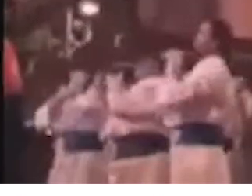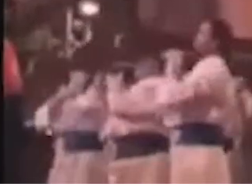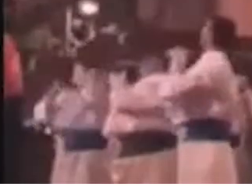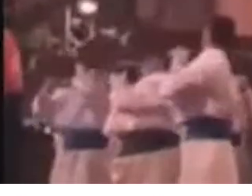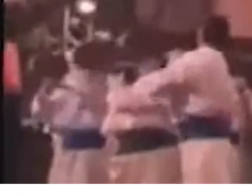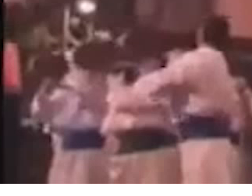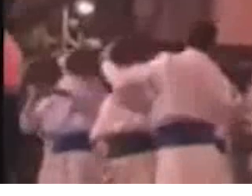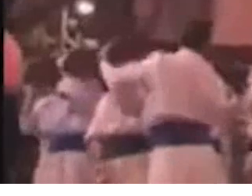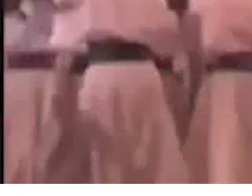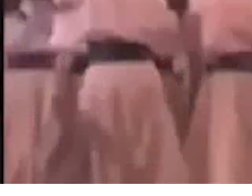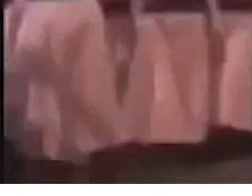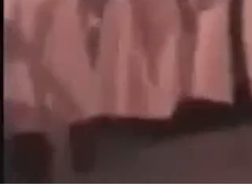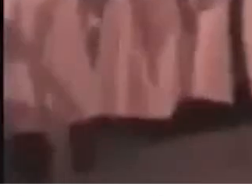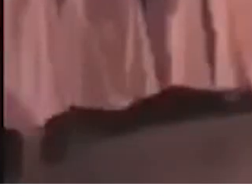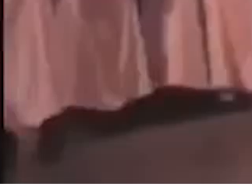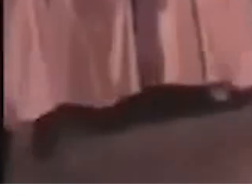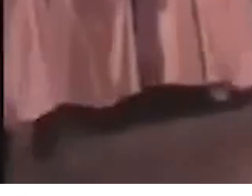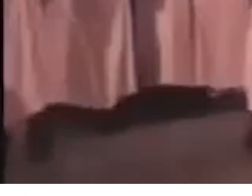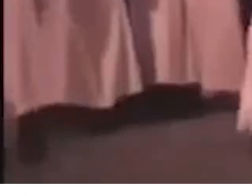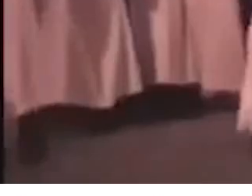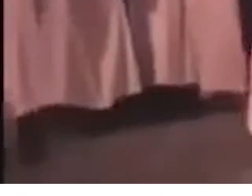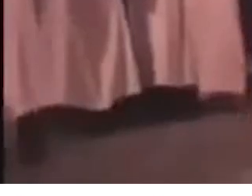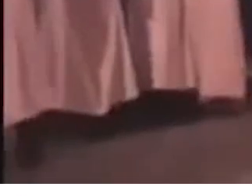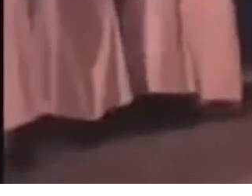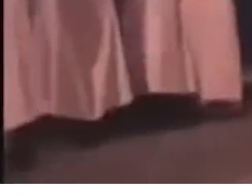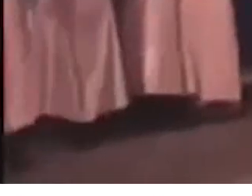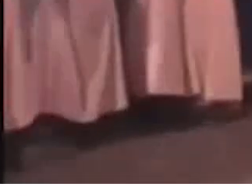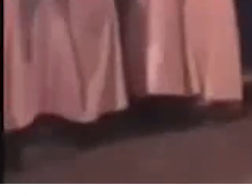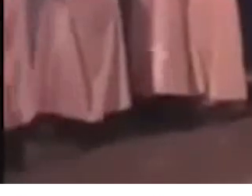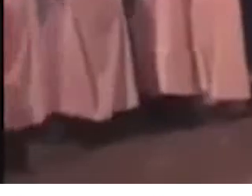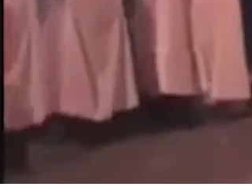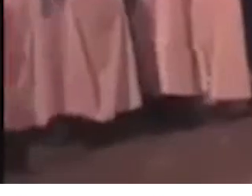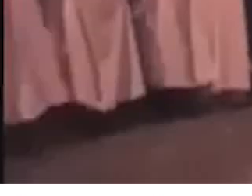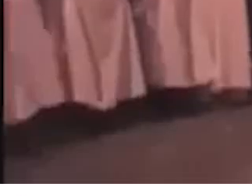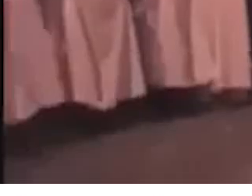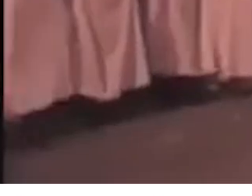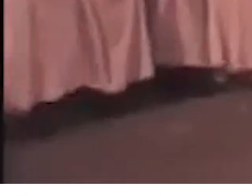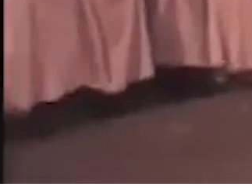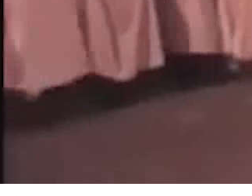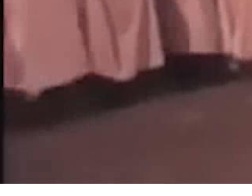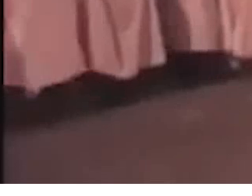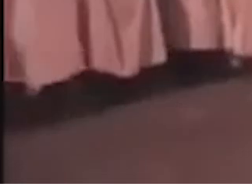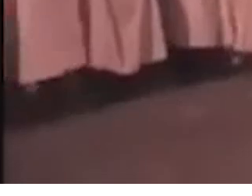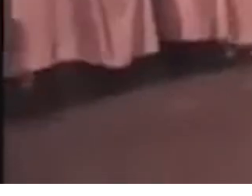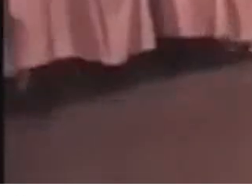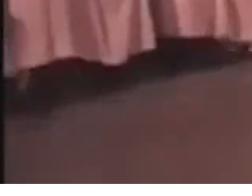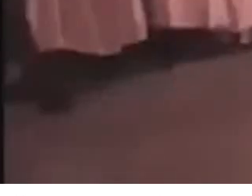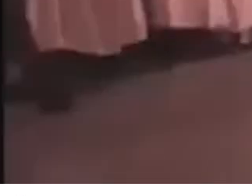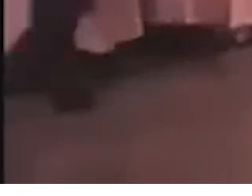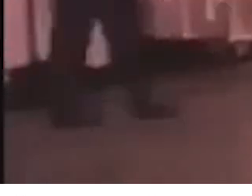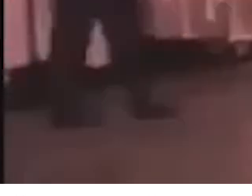niya. Ayun, nasaktan pa yung pare. Ayun, tinan ninyo. Yan ang Diyos-Diyosan. Yan ba ngayon ang